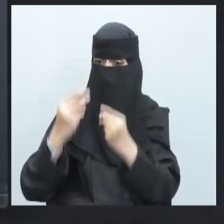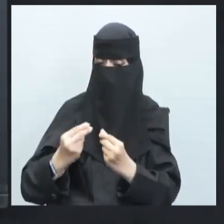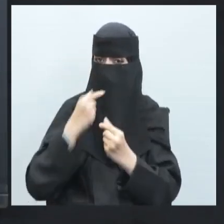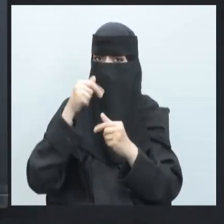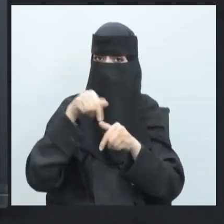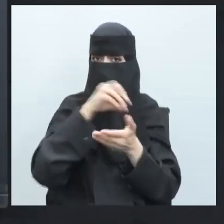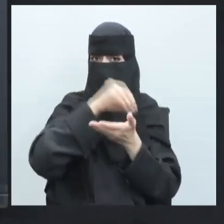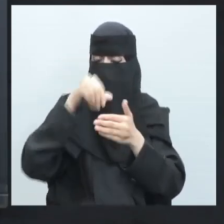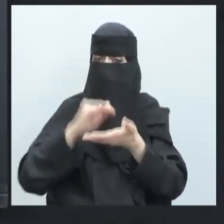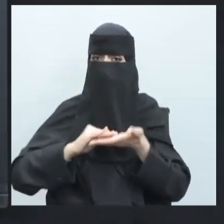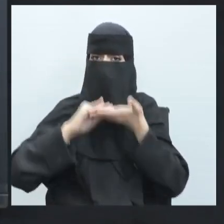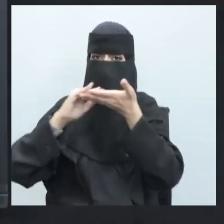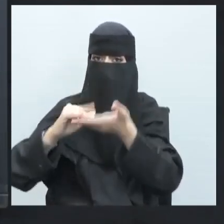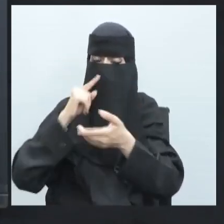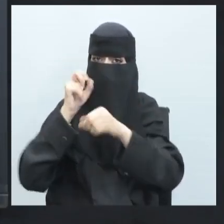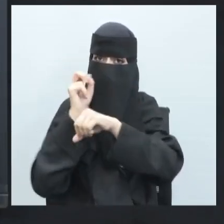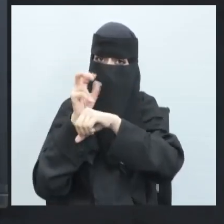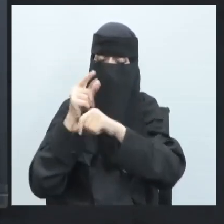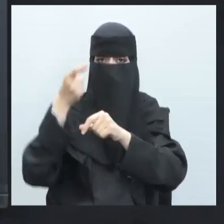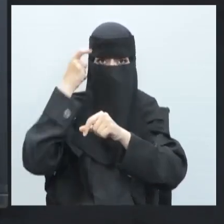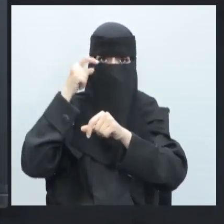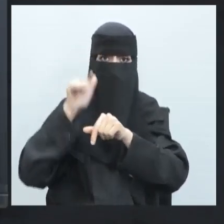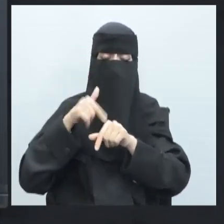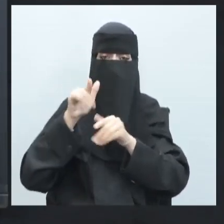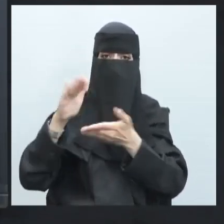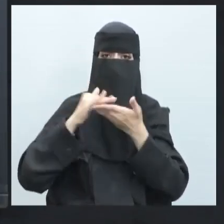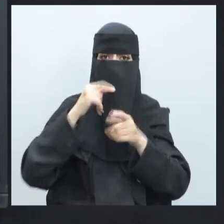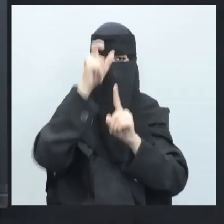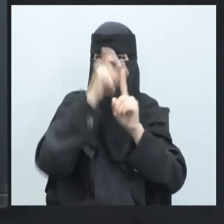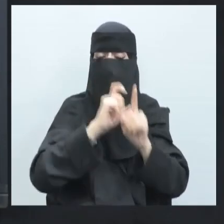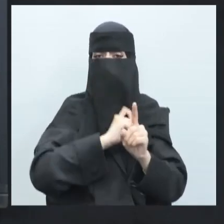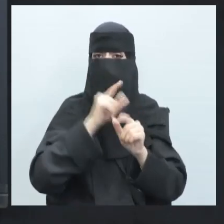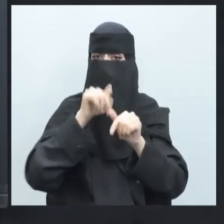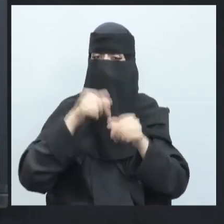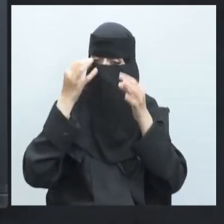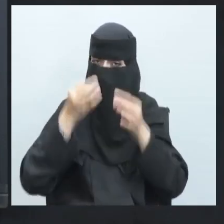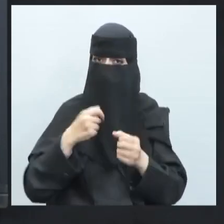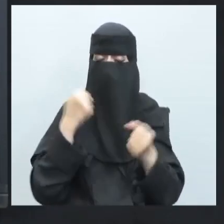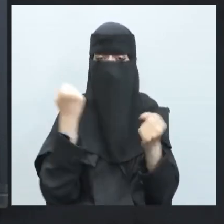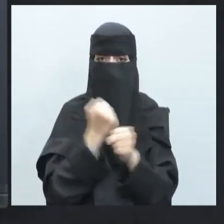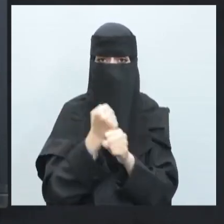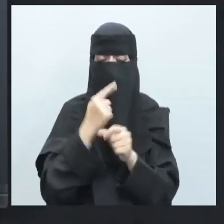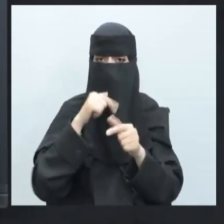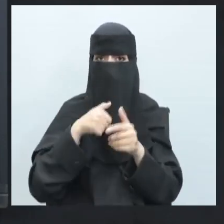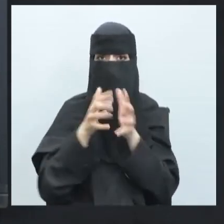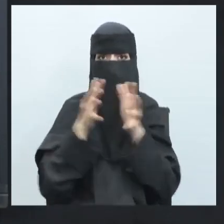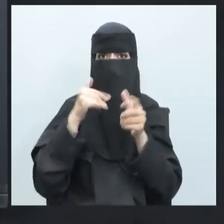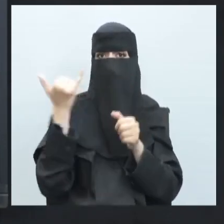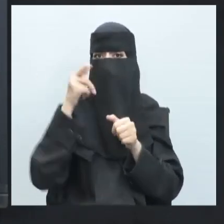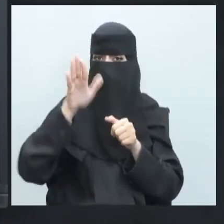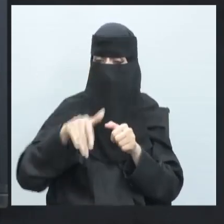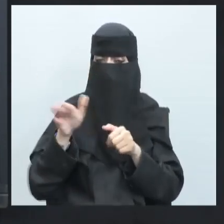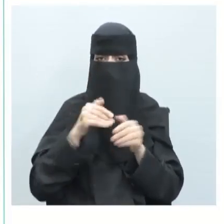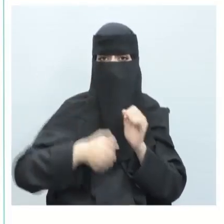الوسائل التي تساعده في تلقي المعرفه بالتاكيد يتاثر الطالب ولكن بالتاكيد لها دور كبير ومهم